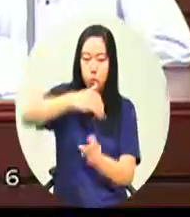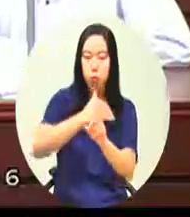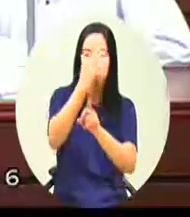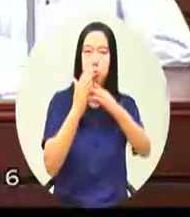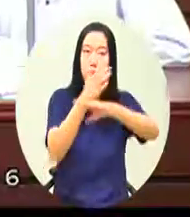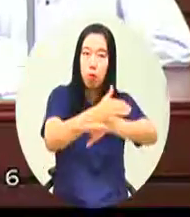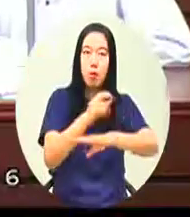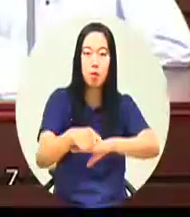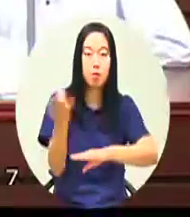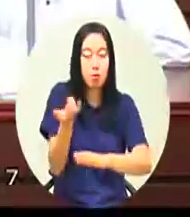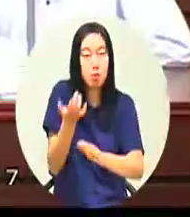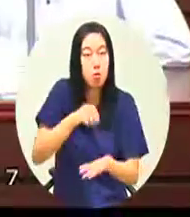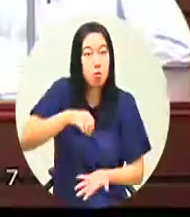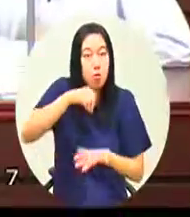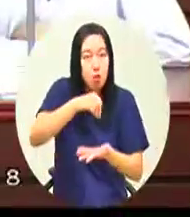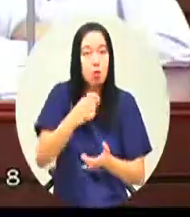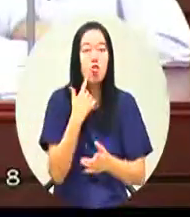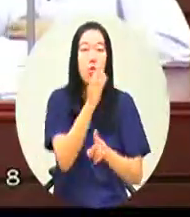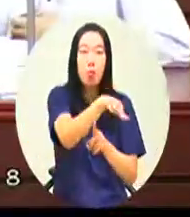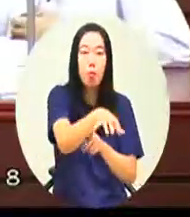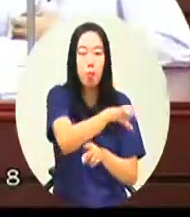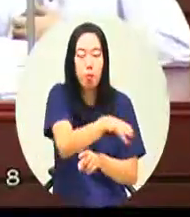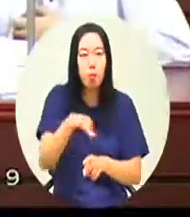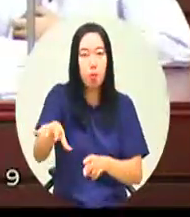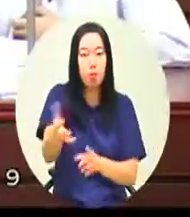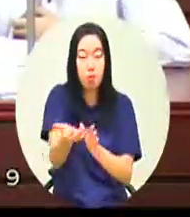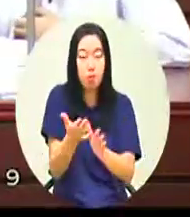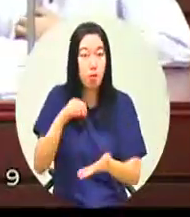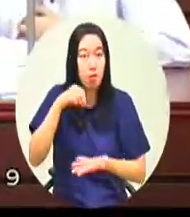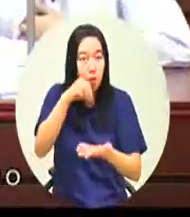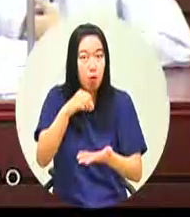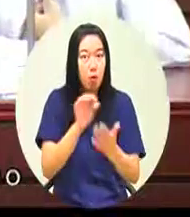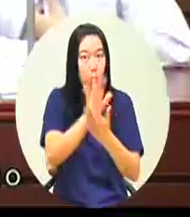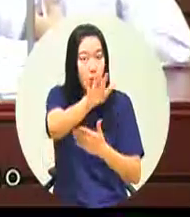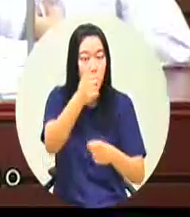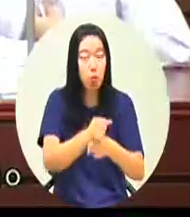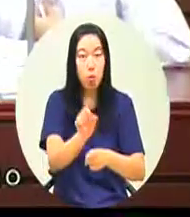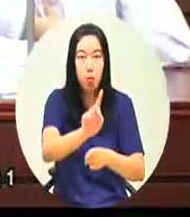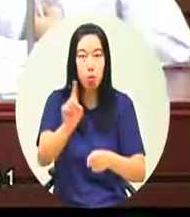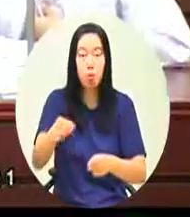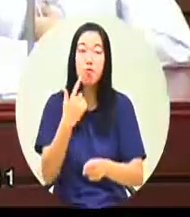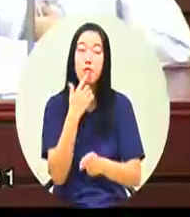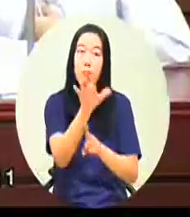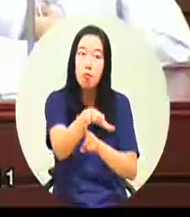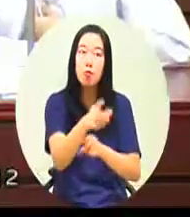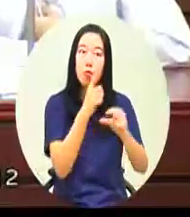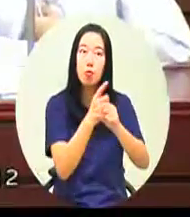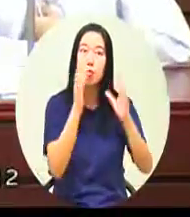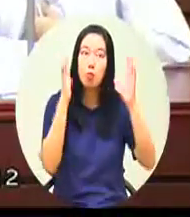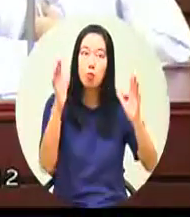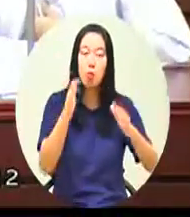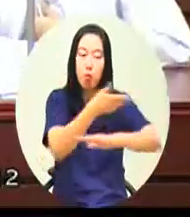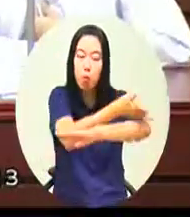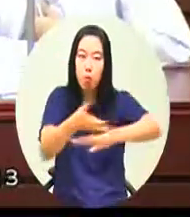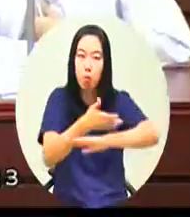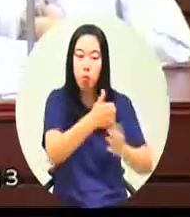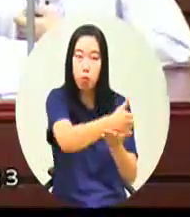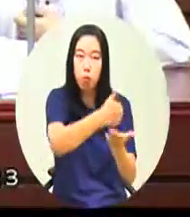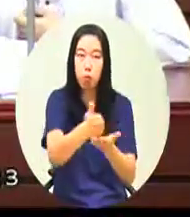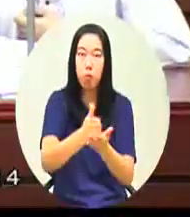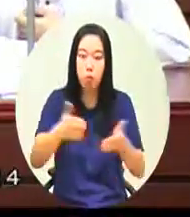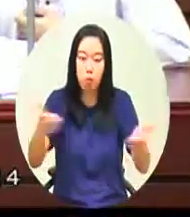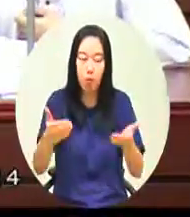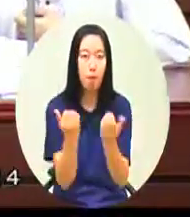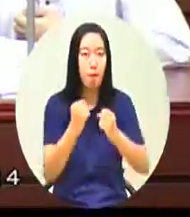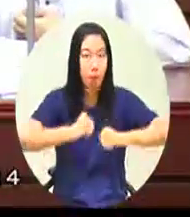那刚刚提到这个美浓地区，我们刚刚也有提到，我们未来会做一个美浓中正排水的一个整个拓宽，以及